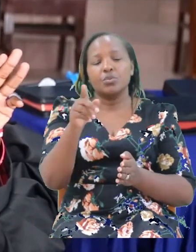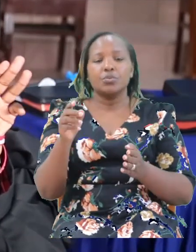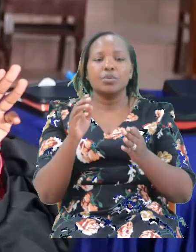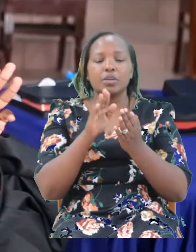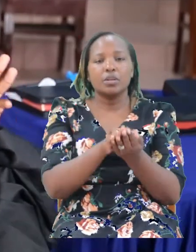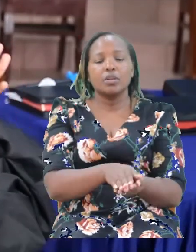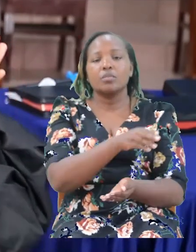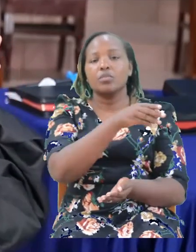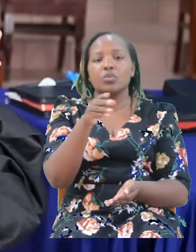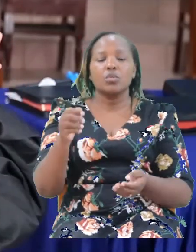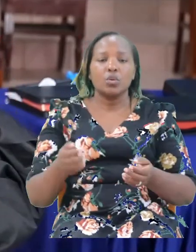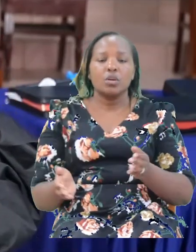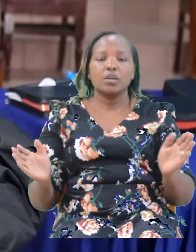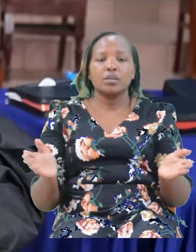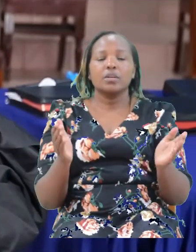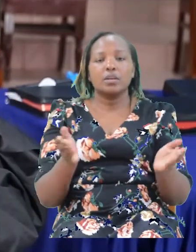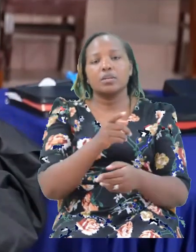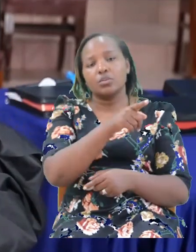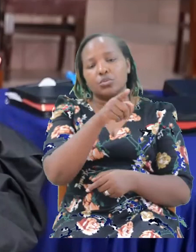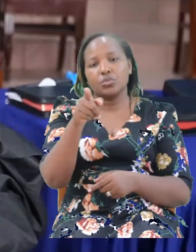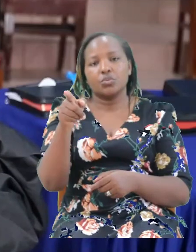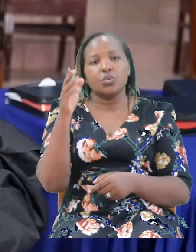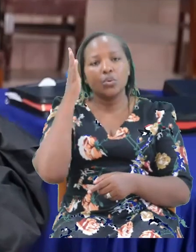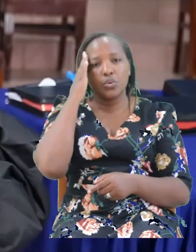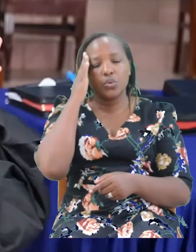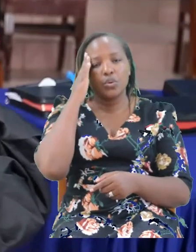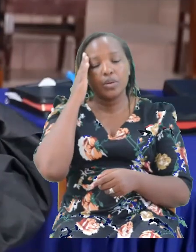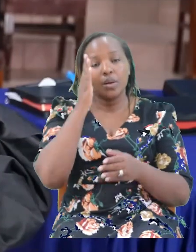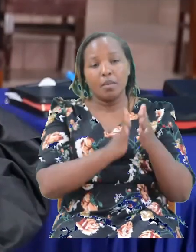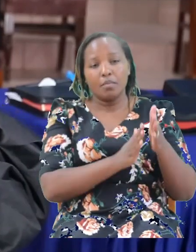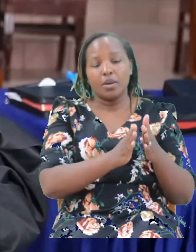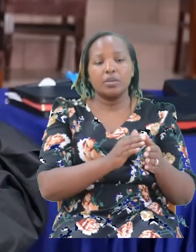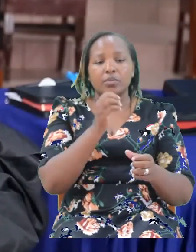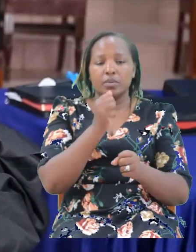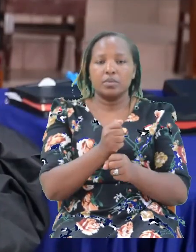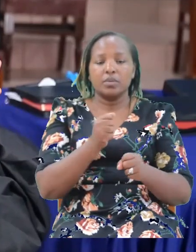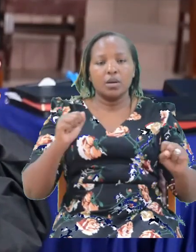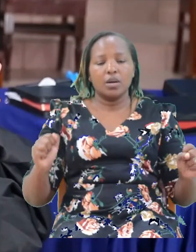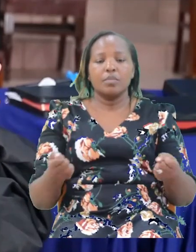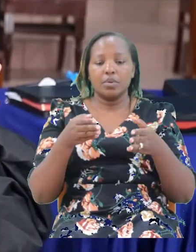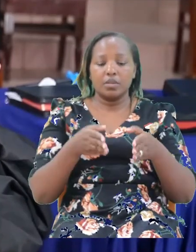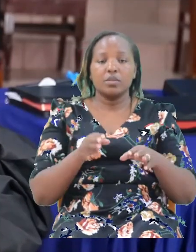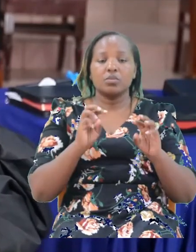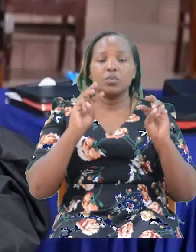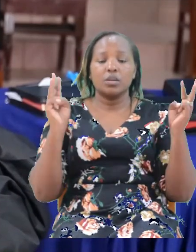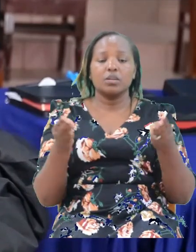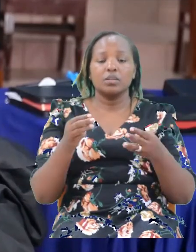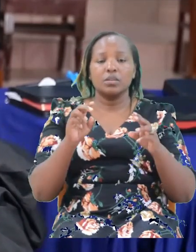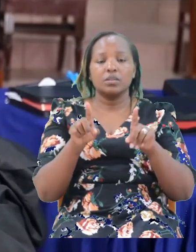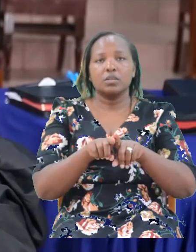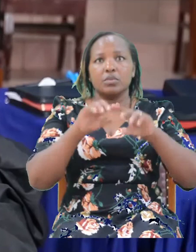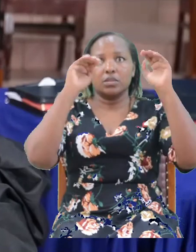amuhifadhi, na amtie nguvu, mkijua ya kwamba kusudi lake litafanyika duniani siku zote na hata